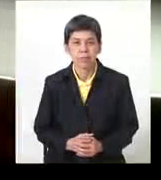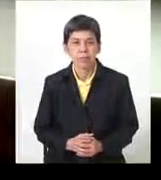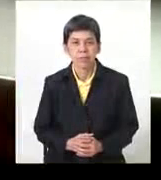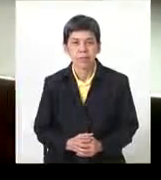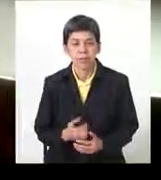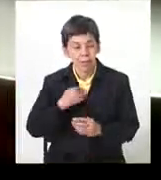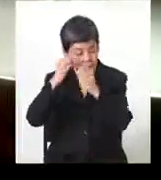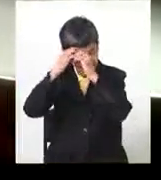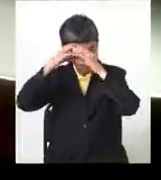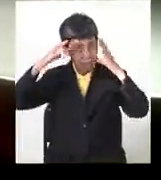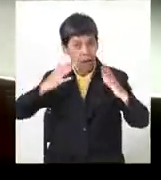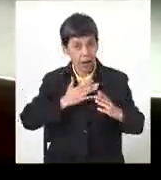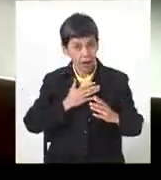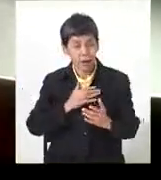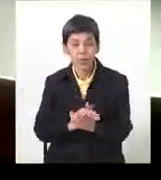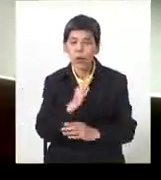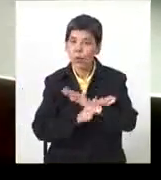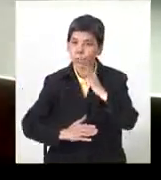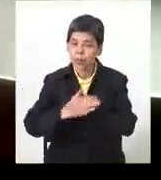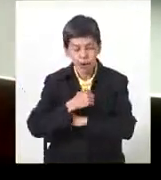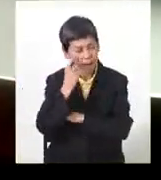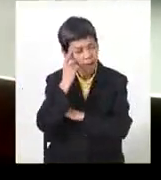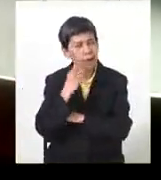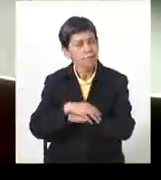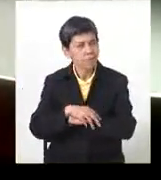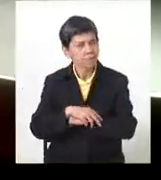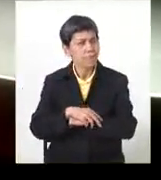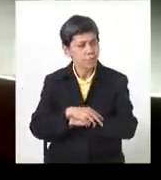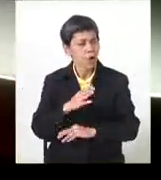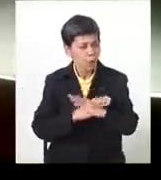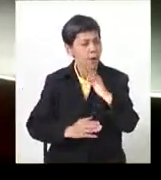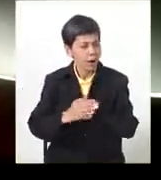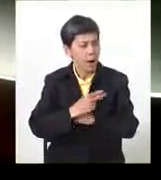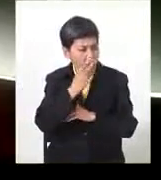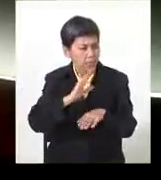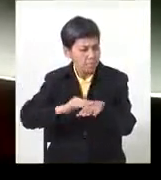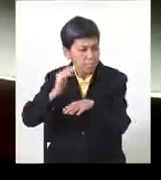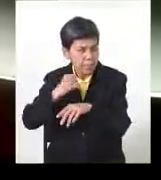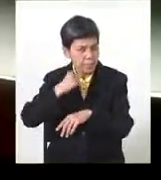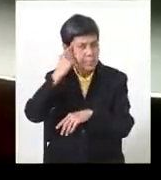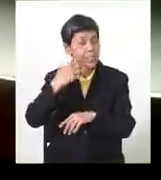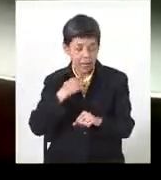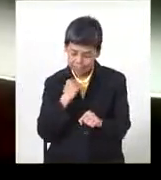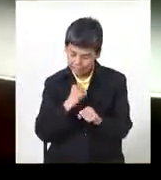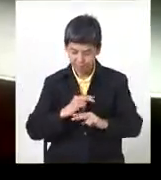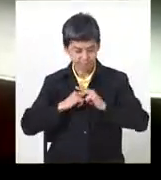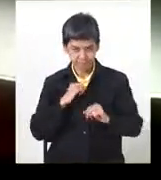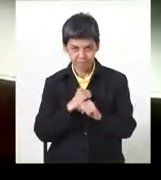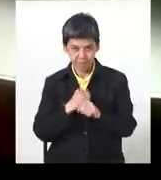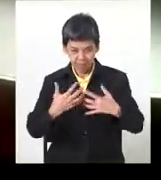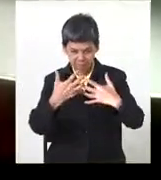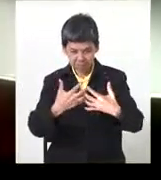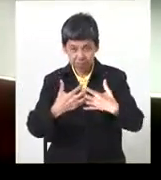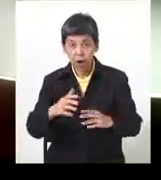เรือด้วยความที่ว่าเอ่อผมอยู่ในแวดวงคุมพิการก็มองเห็นศักยภาพของคนพิการมาตลอดเวลาก็เลยคิดอยากจะ